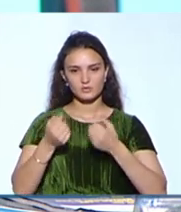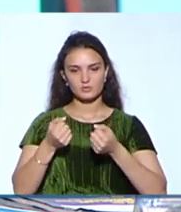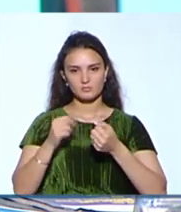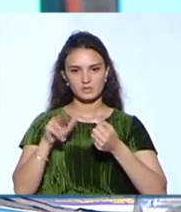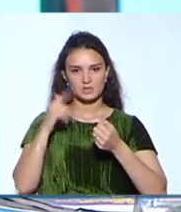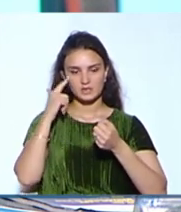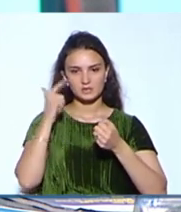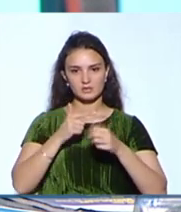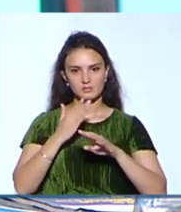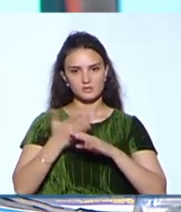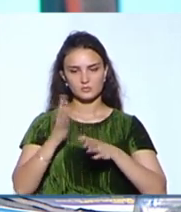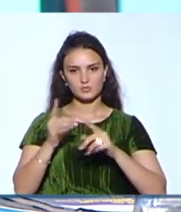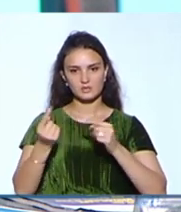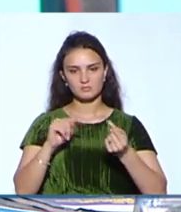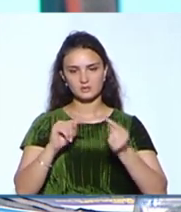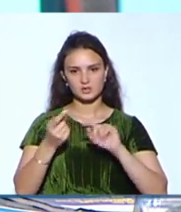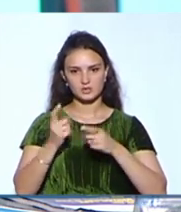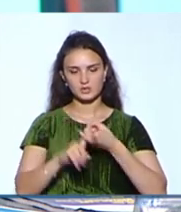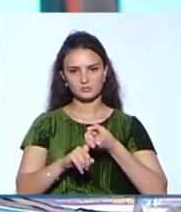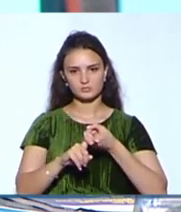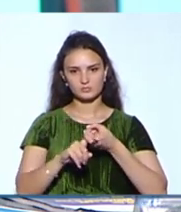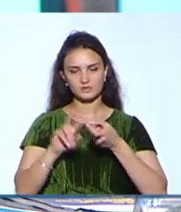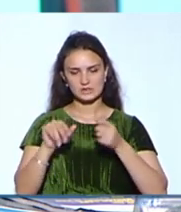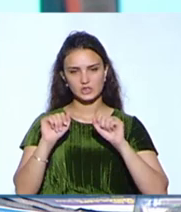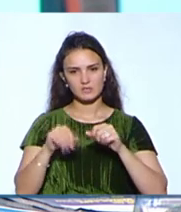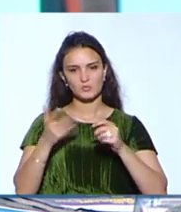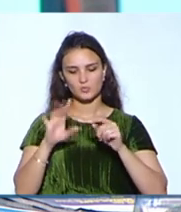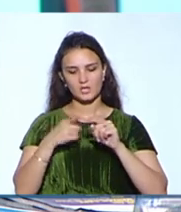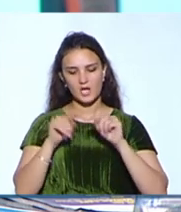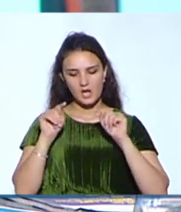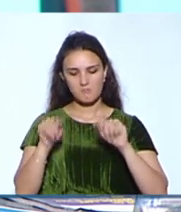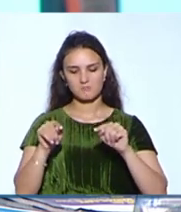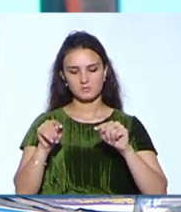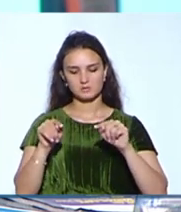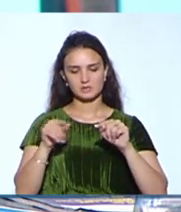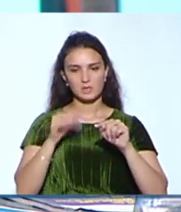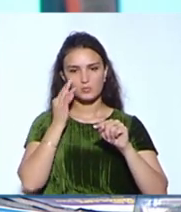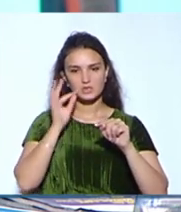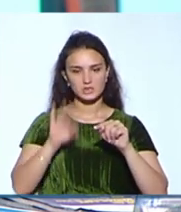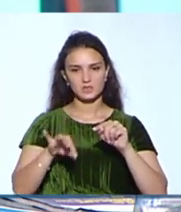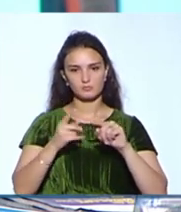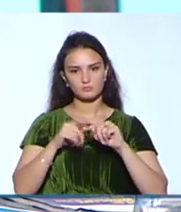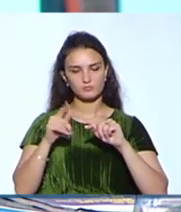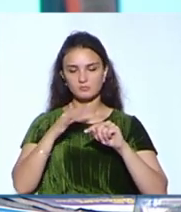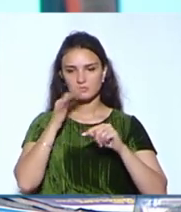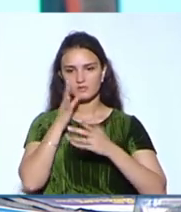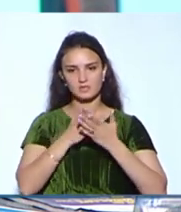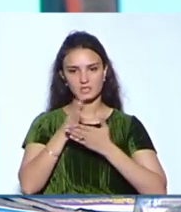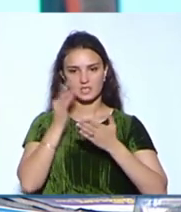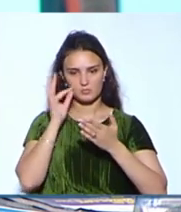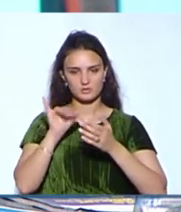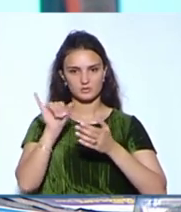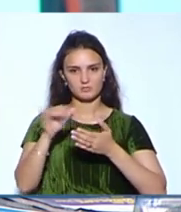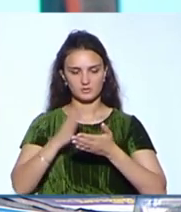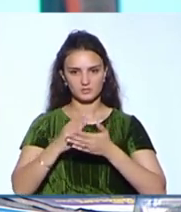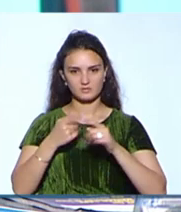და განათლება არის თუ არა ერთმანეთთან კავშირში და შეიძლება თუ არა აი ამ გამოცდილებით, იმიტომ რომ თქვენ მრავალწლიანი გამოცდილება